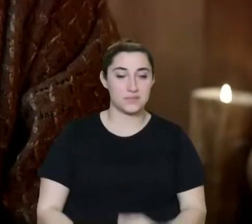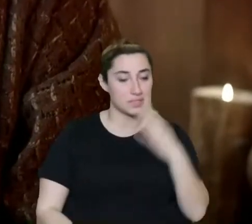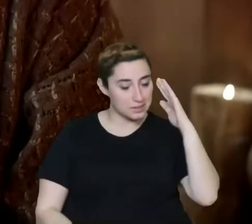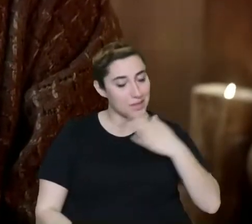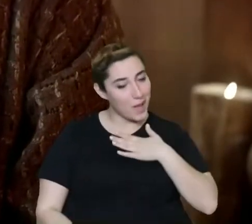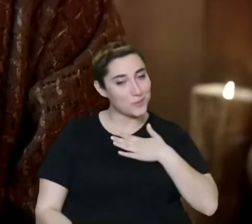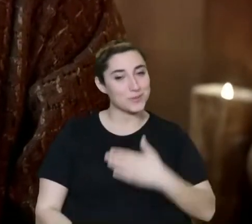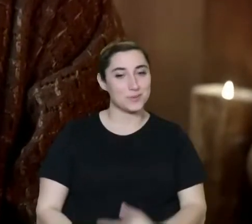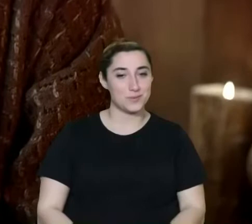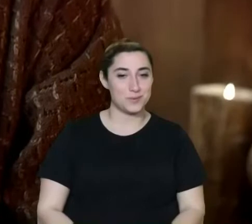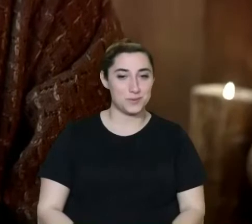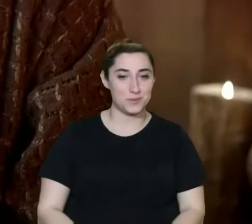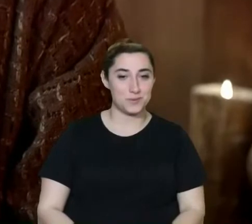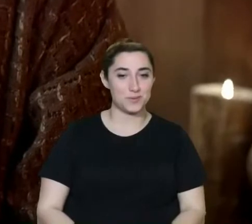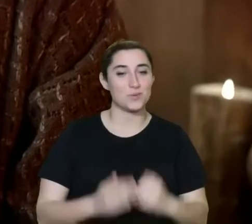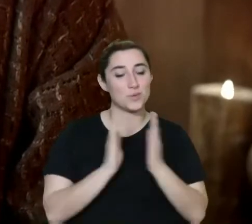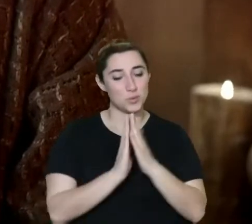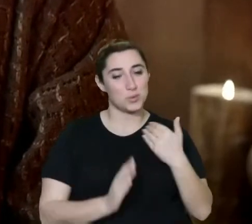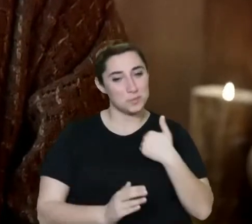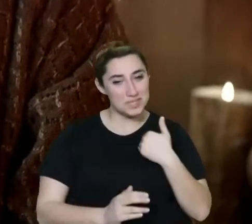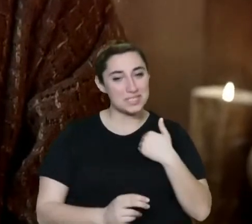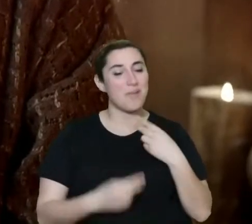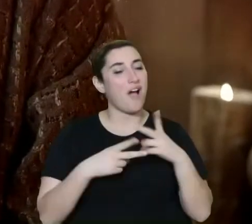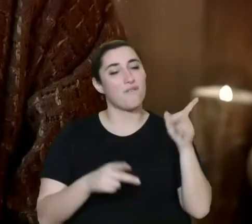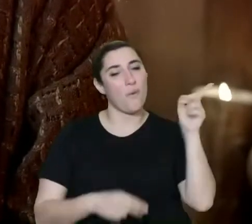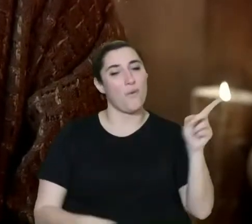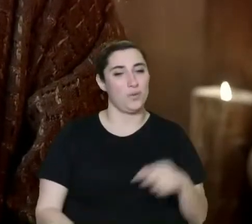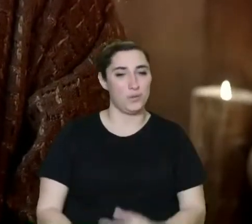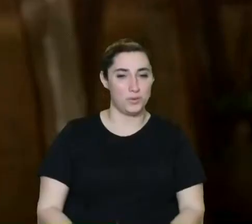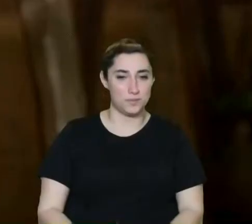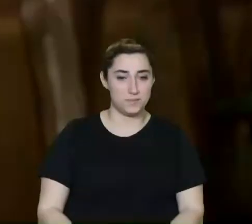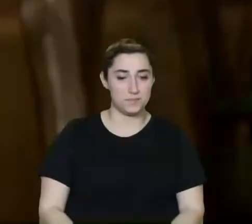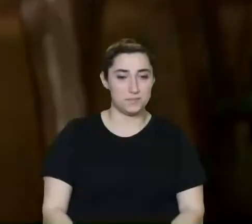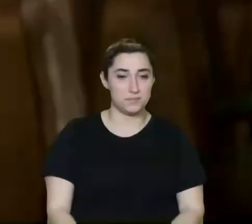Sağ olsun şeyhim. Kusur bizden, af ondandır.